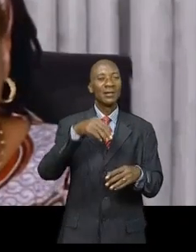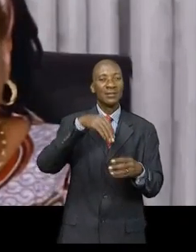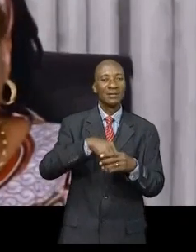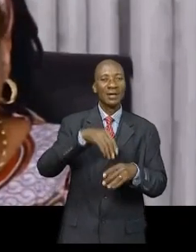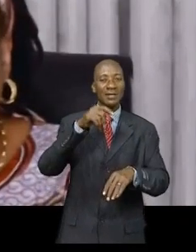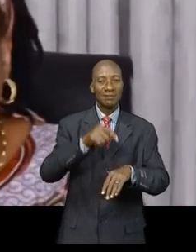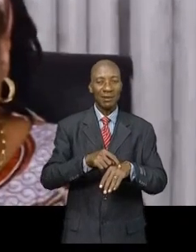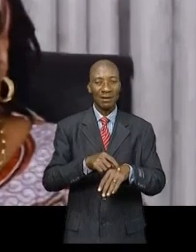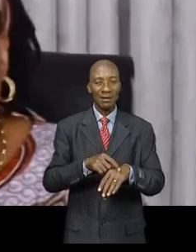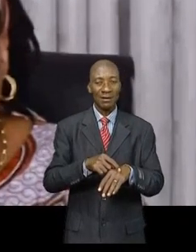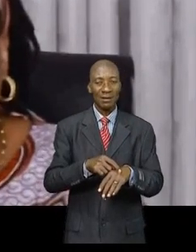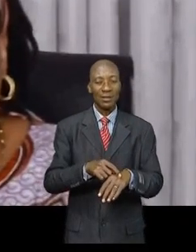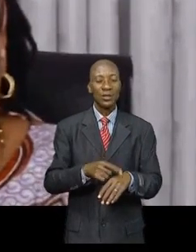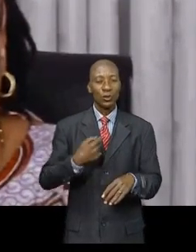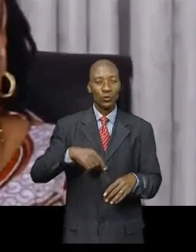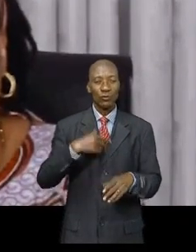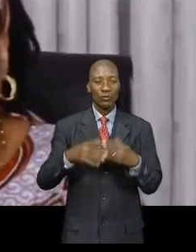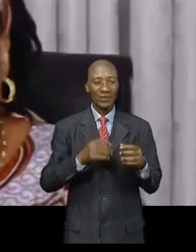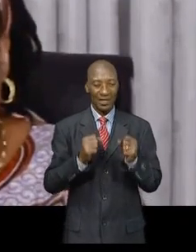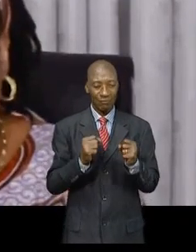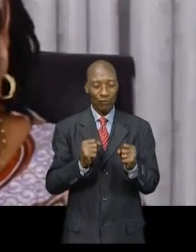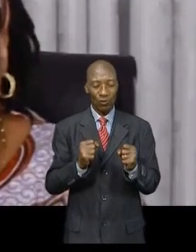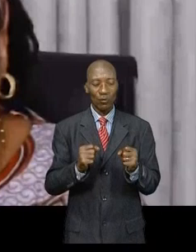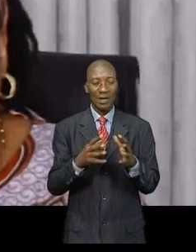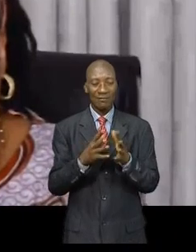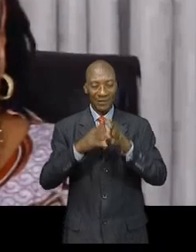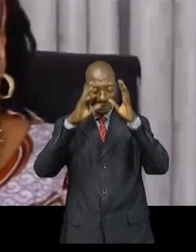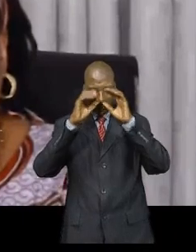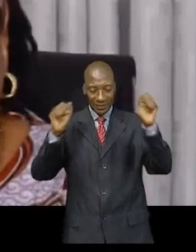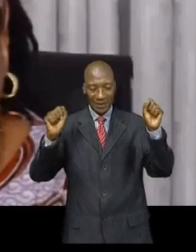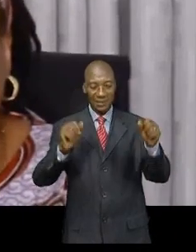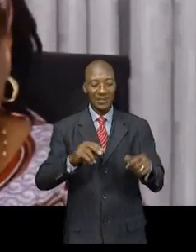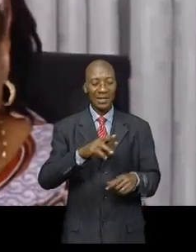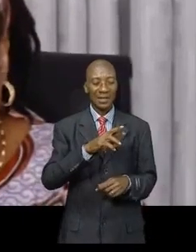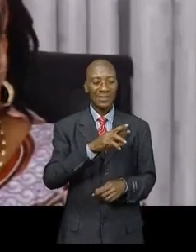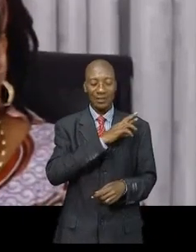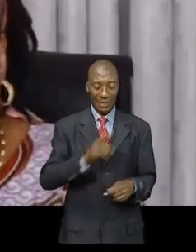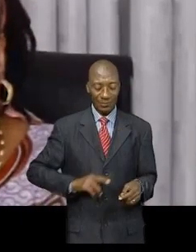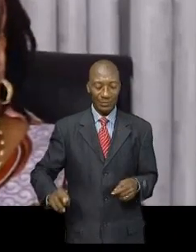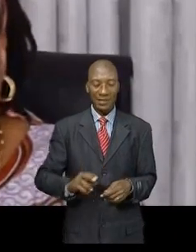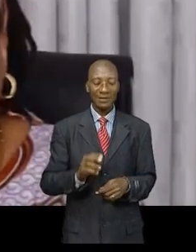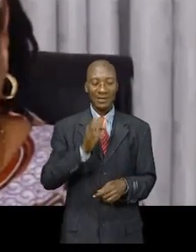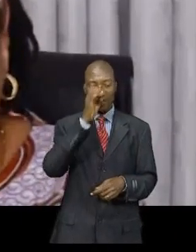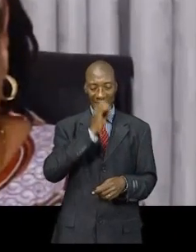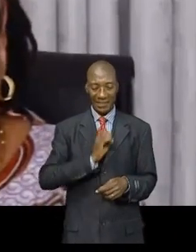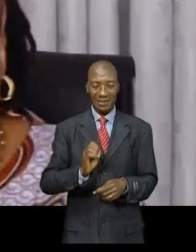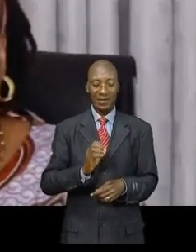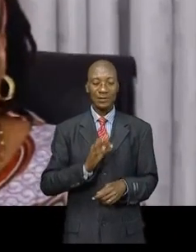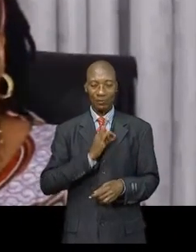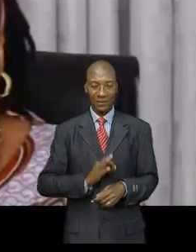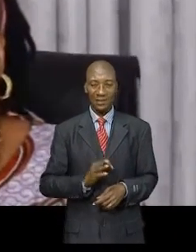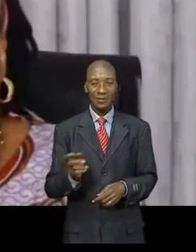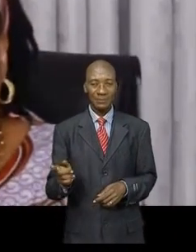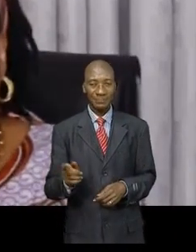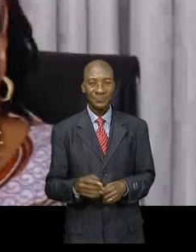nos efforts, appuyés par l'idée du chef de l'État, président de la République, Son Excellence Félix-Antoine Tshisekedi Tshilombo,